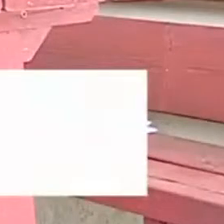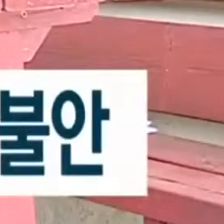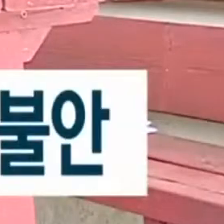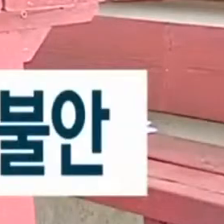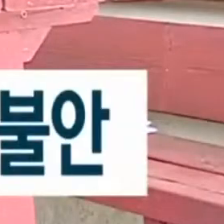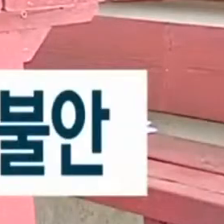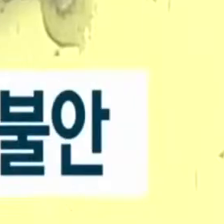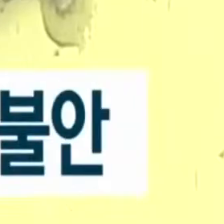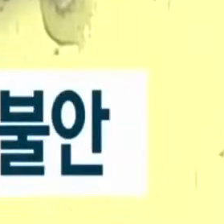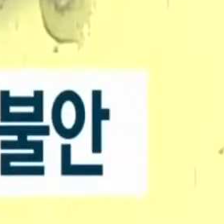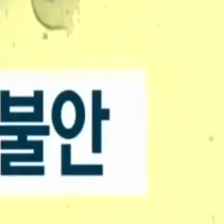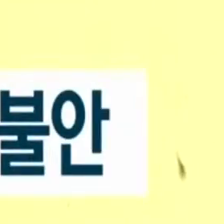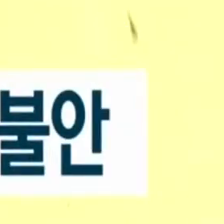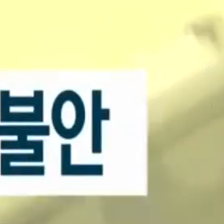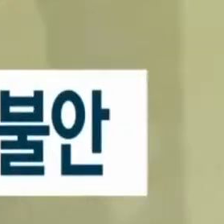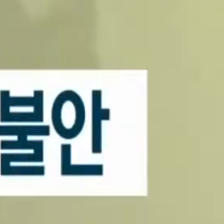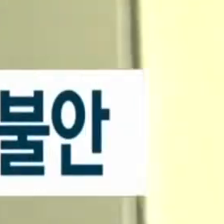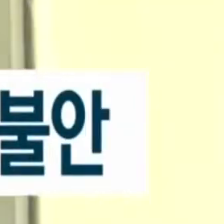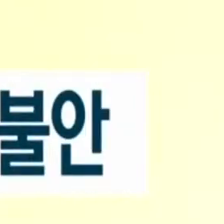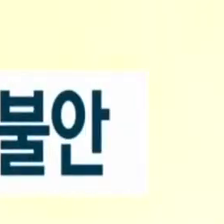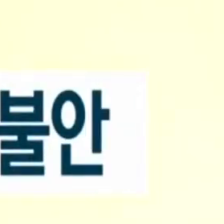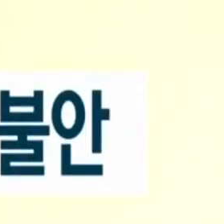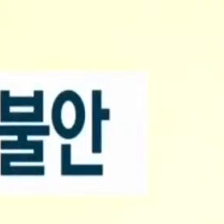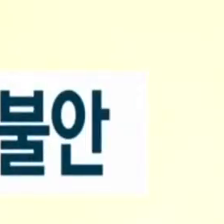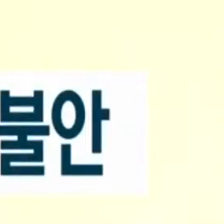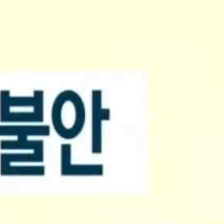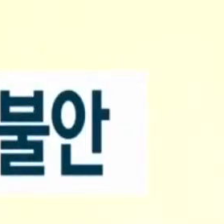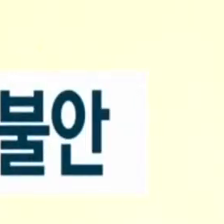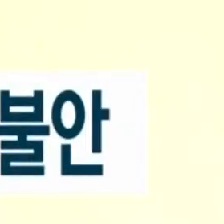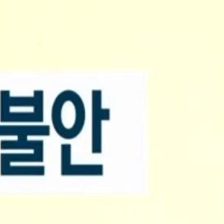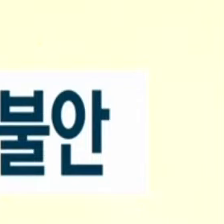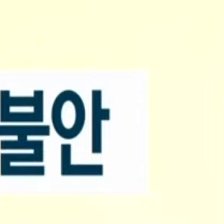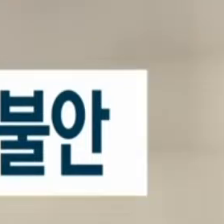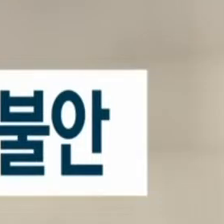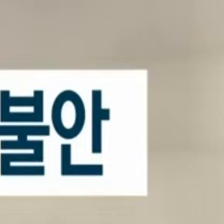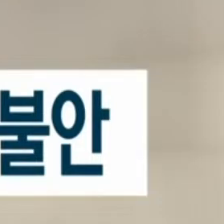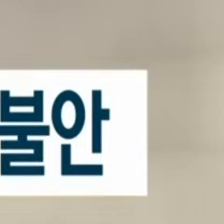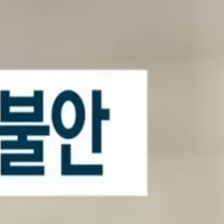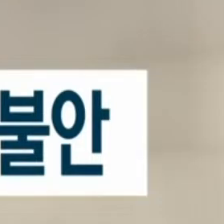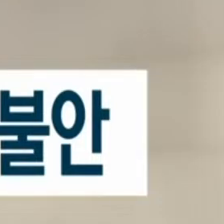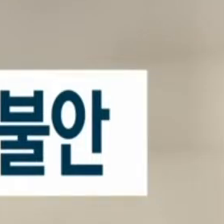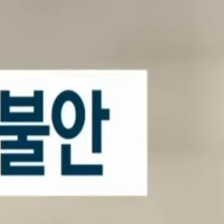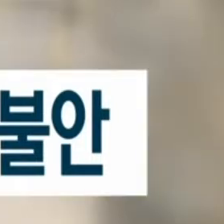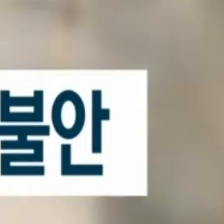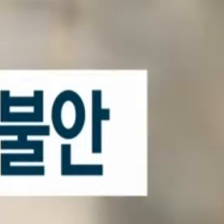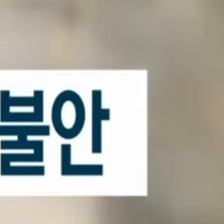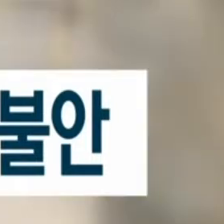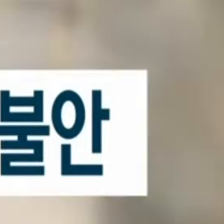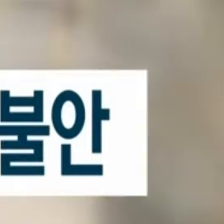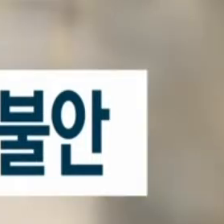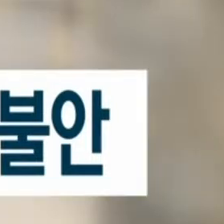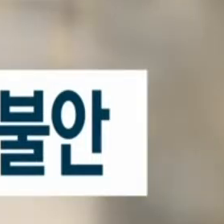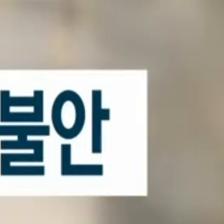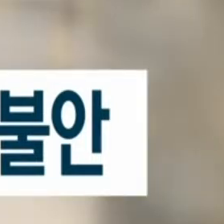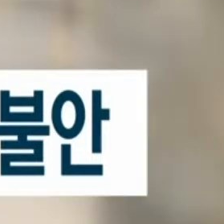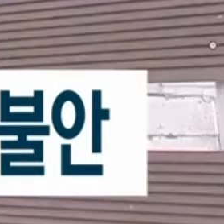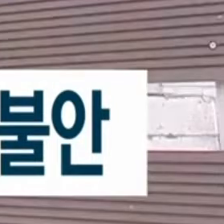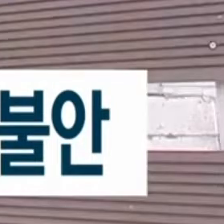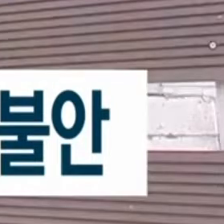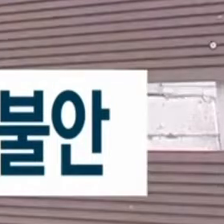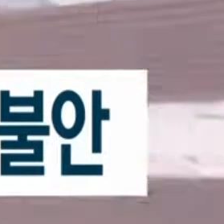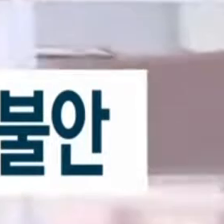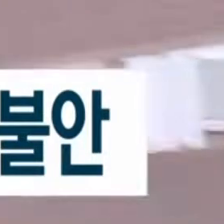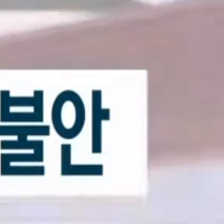유탄 탄두로 추정되는 파편이 장성 한 가정집의 지붕을 뚫고 문에 박힌 채 발견돼 군 당국이 조사하고 있습니다. 주민들은